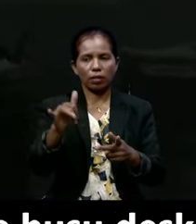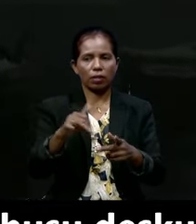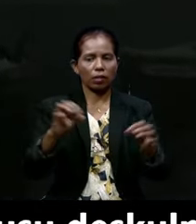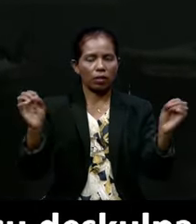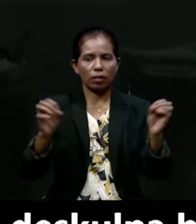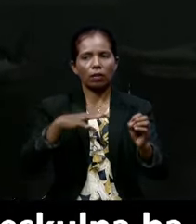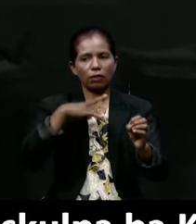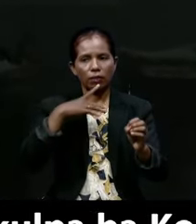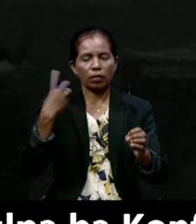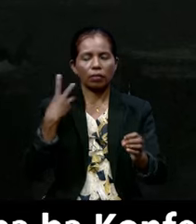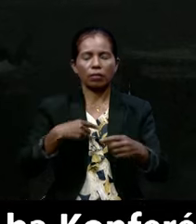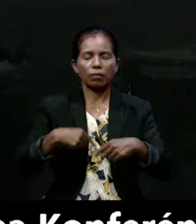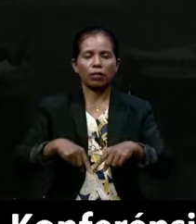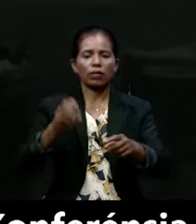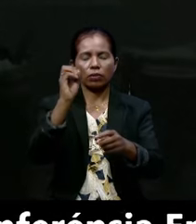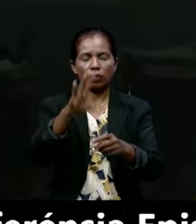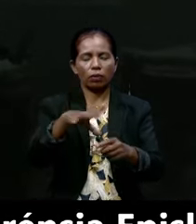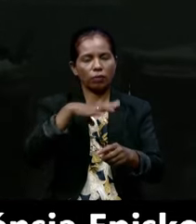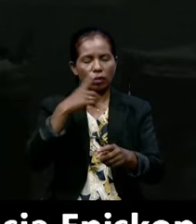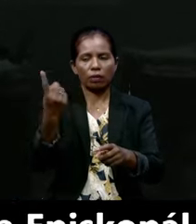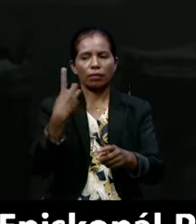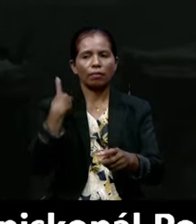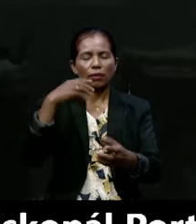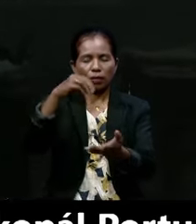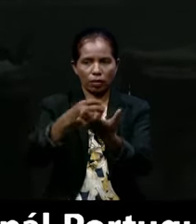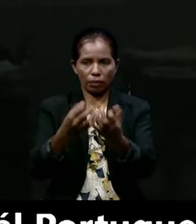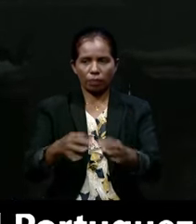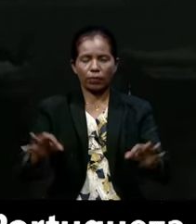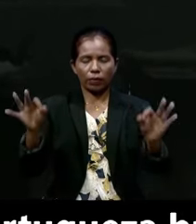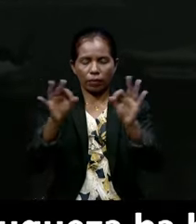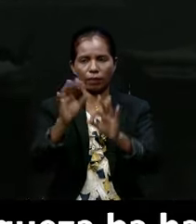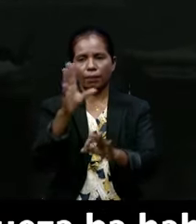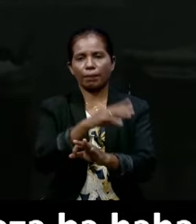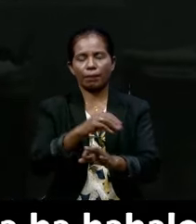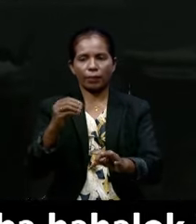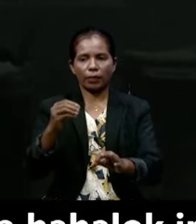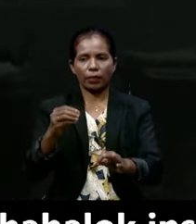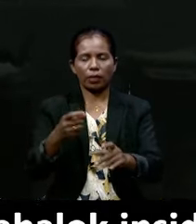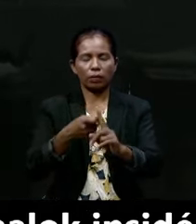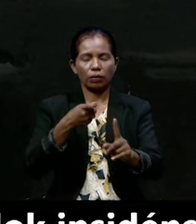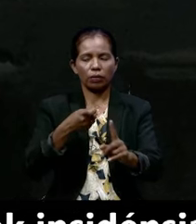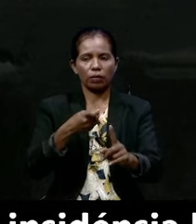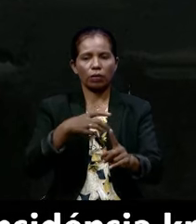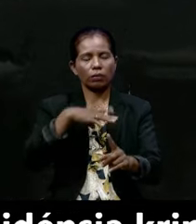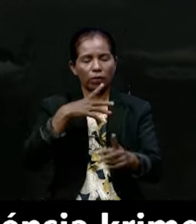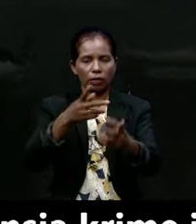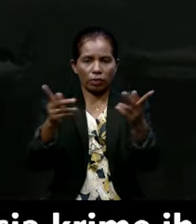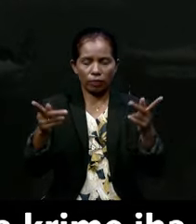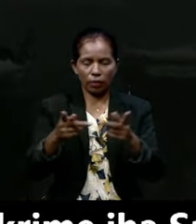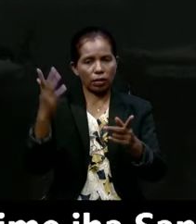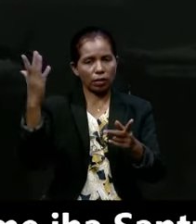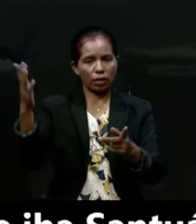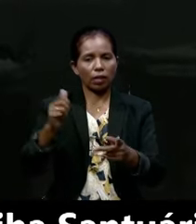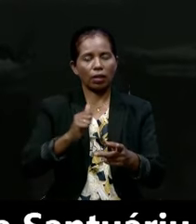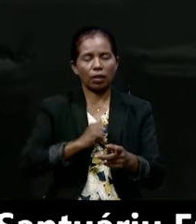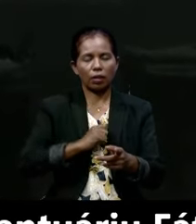lisu sirva so na patin ida ne am si tau prioridadi nomos patin lisu ida iha ai mutinian